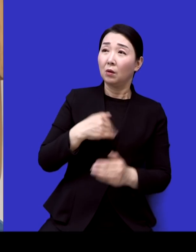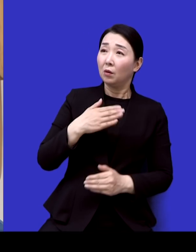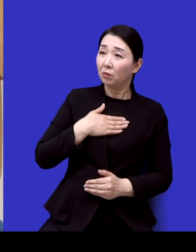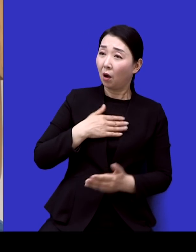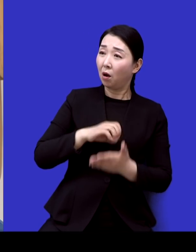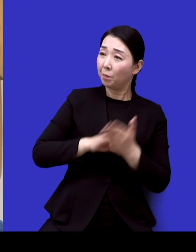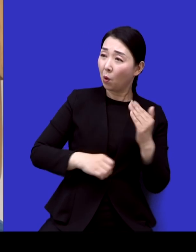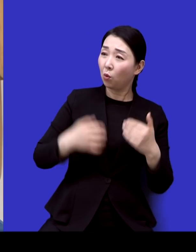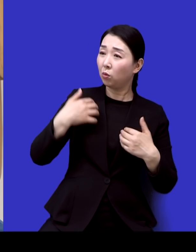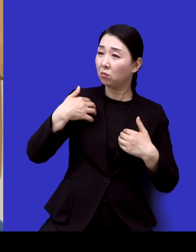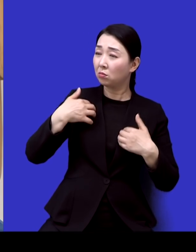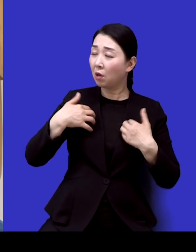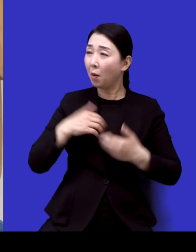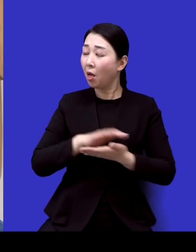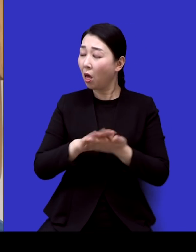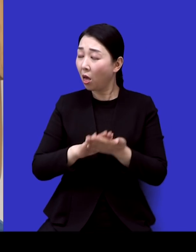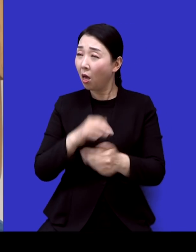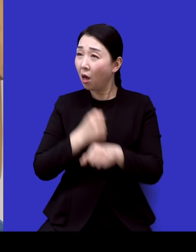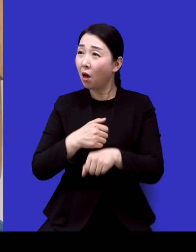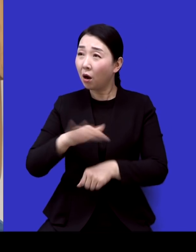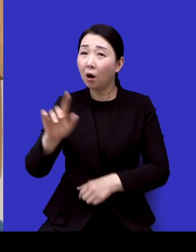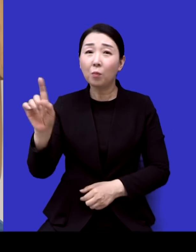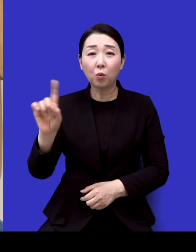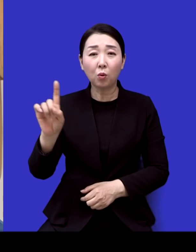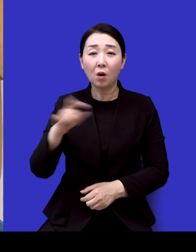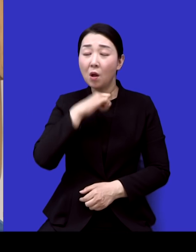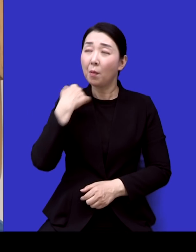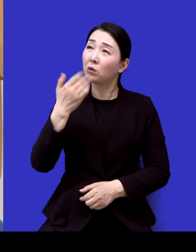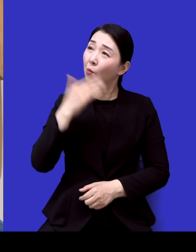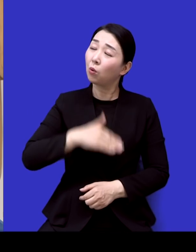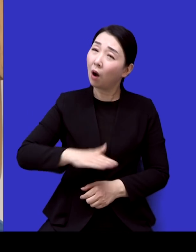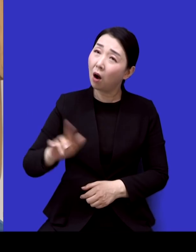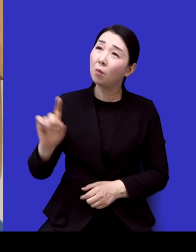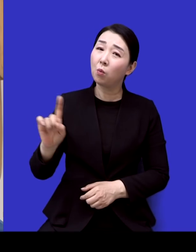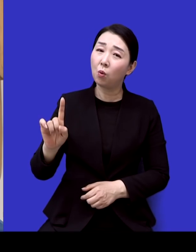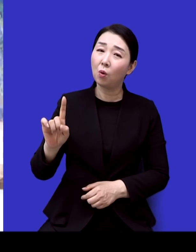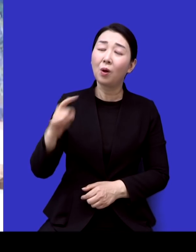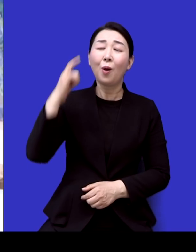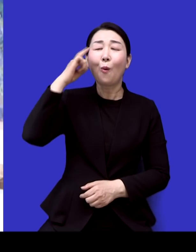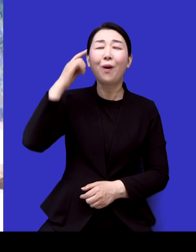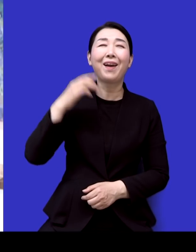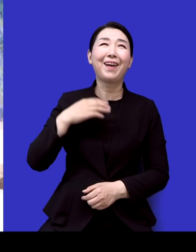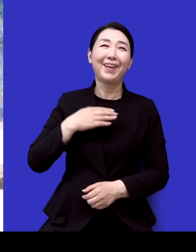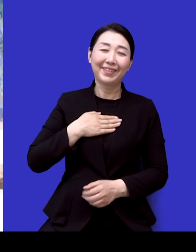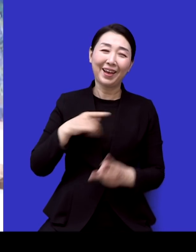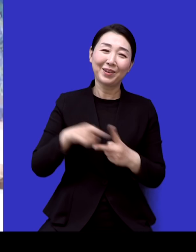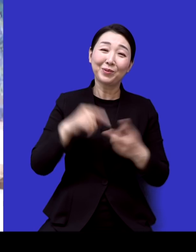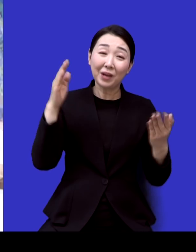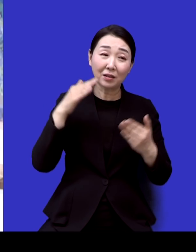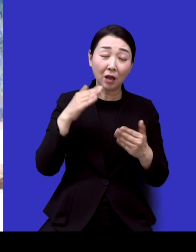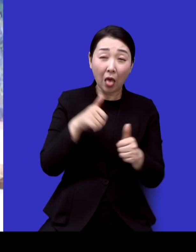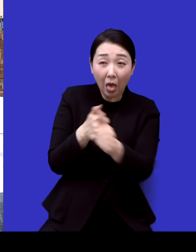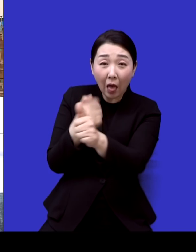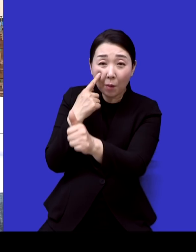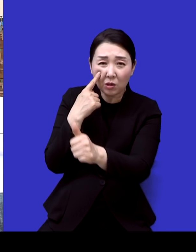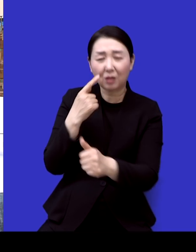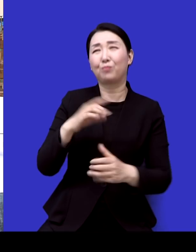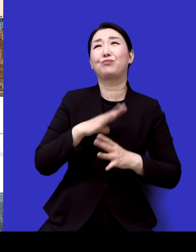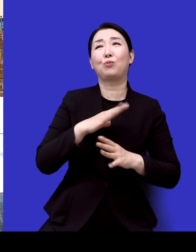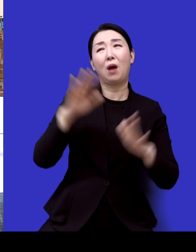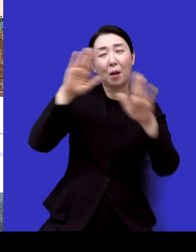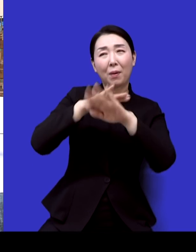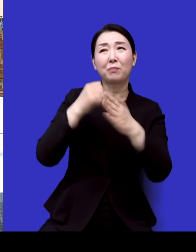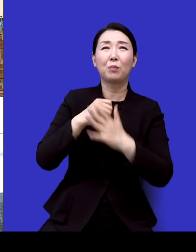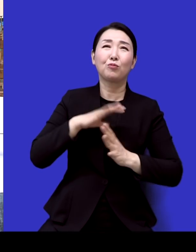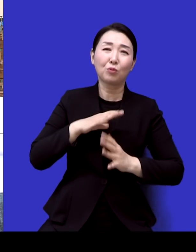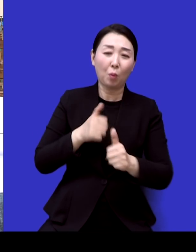빼고 뭐 재밌는 거를 저렇게 몰래 하러 가시나. 맛있는 걸 먹으러 가시나. 예. 초등학생이었으니까. 예. 미행이라도 하시지. 무서워서 밤이라서